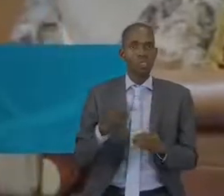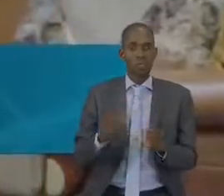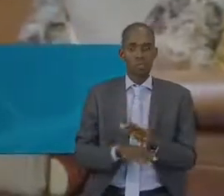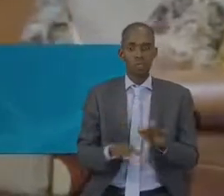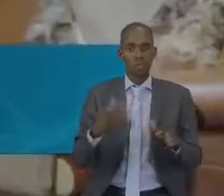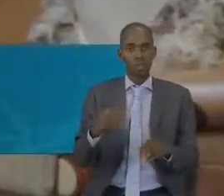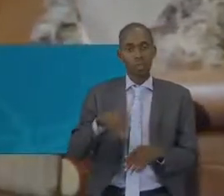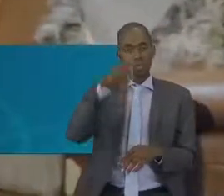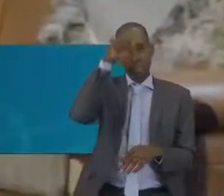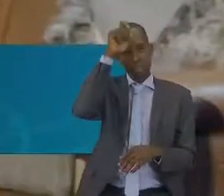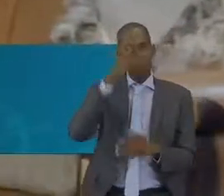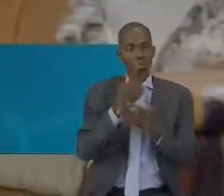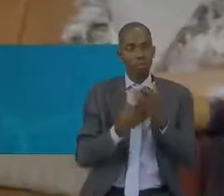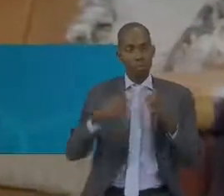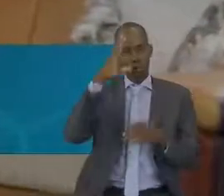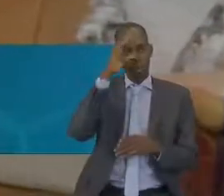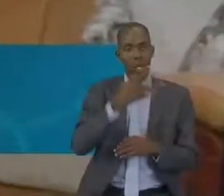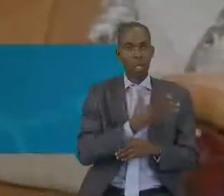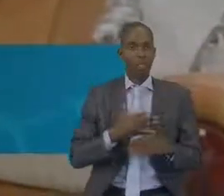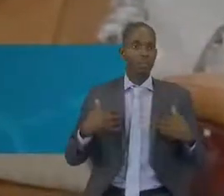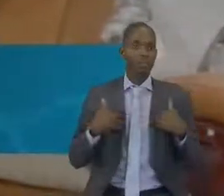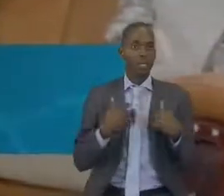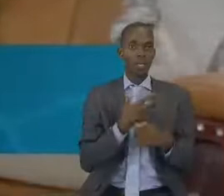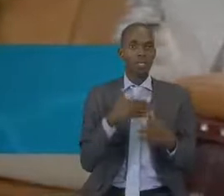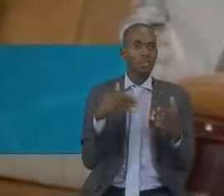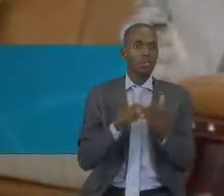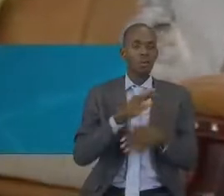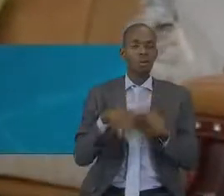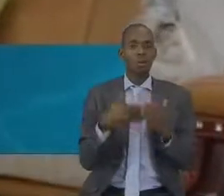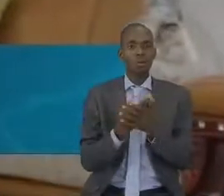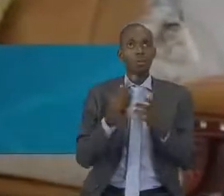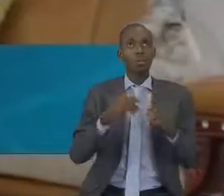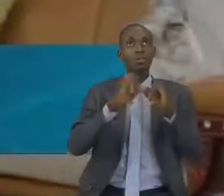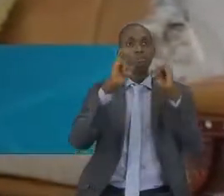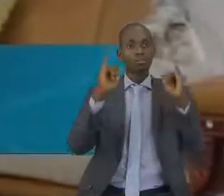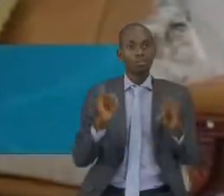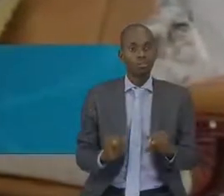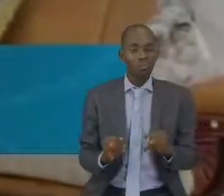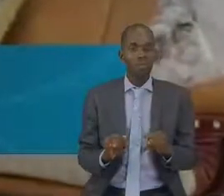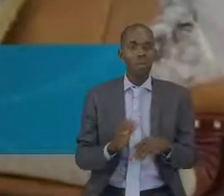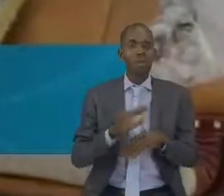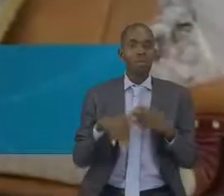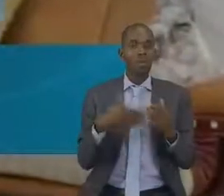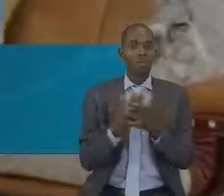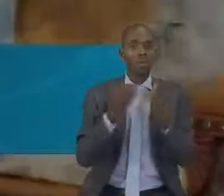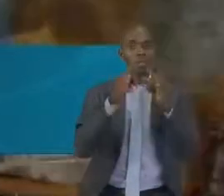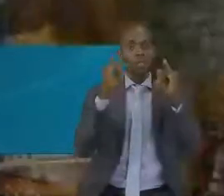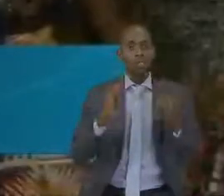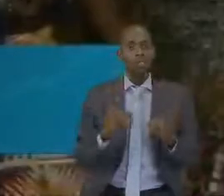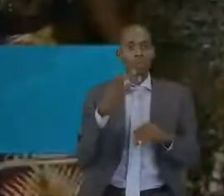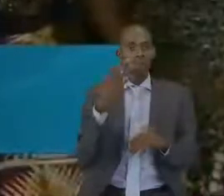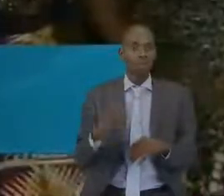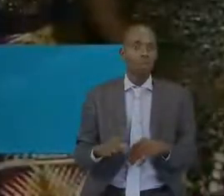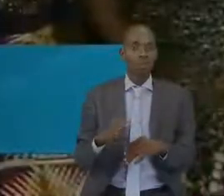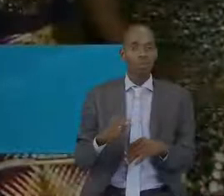hommes jusqu'aux animaux, et j'exercerai des jugements contre tous les dieux de